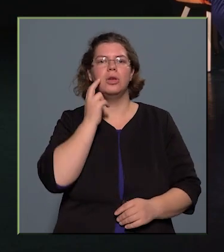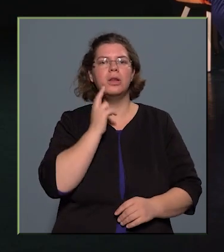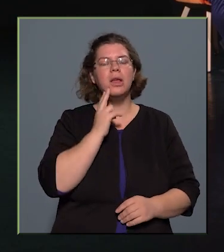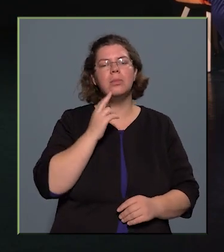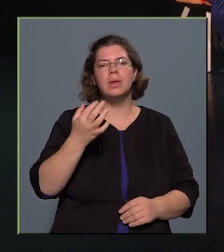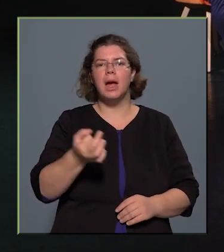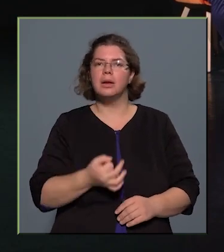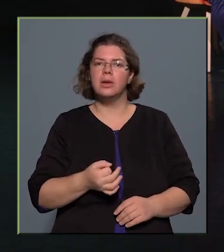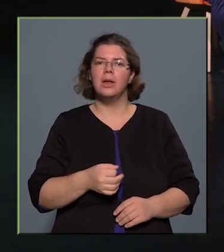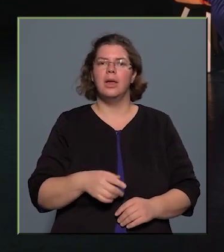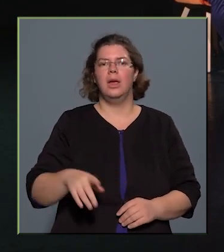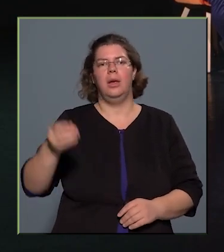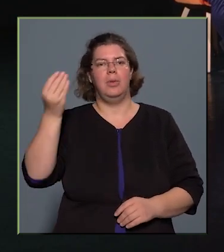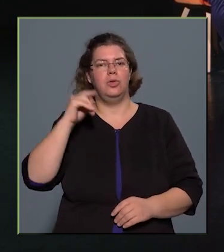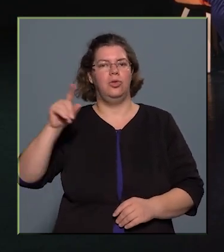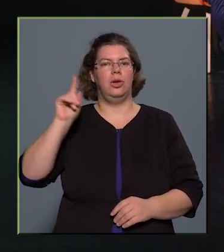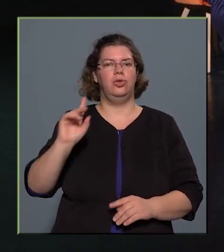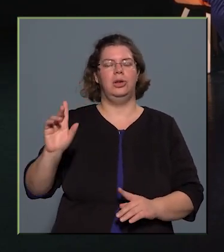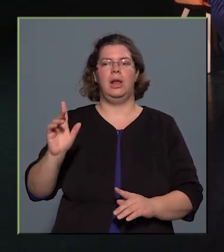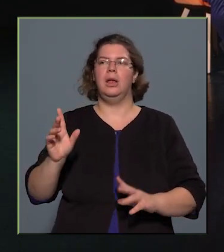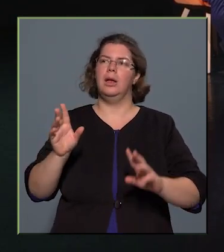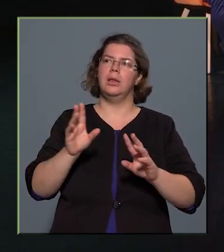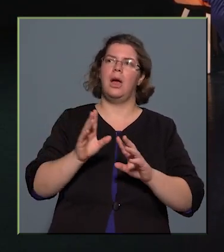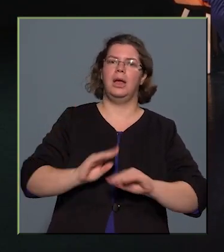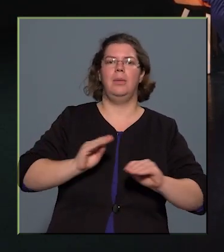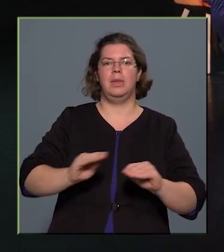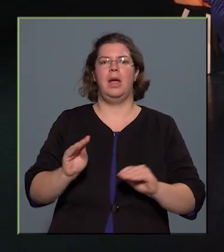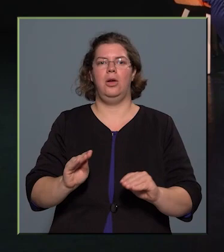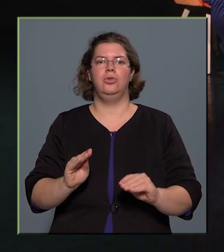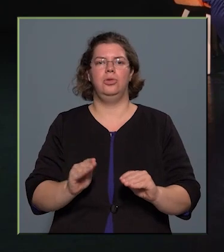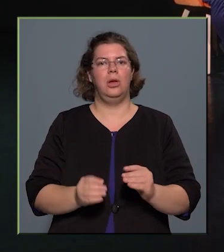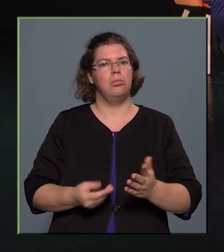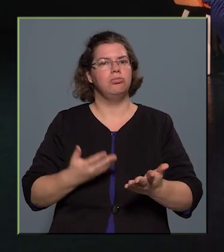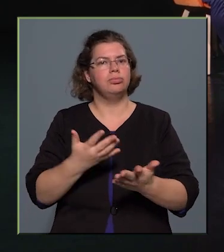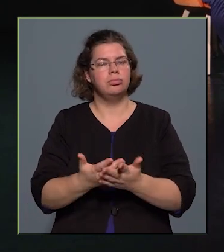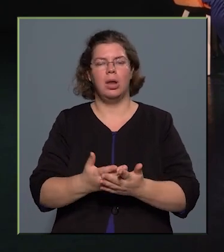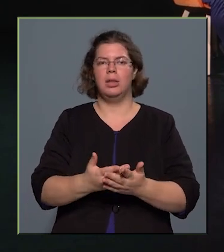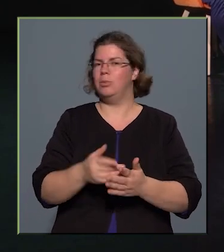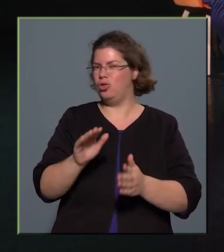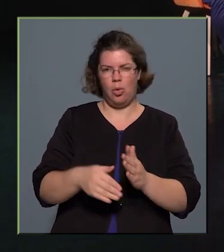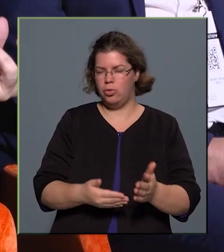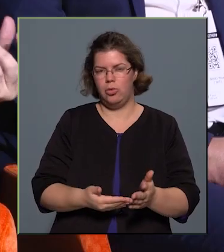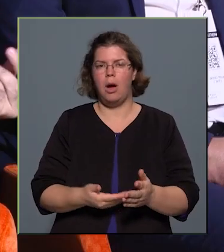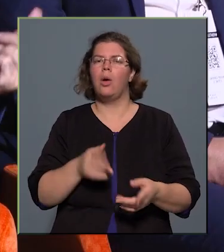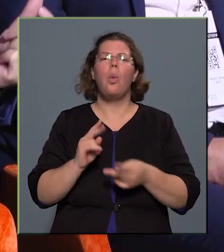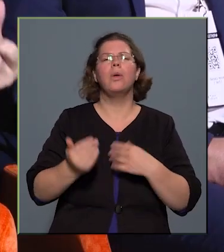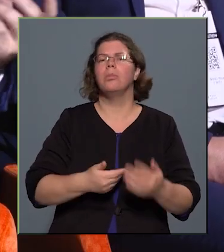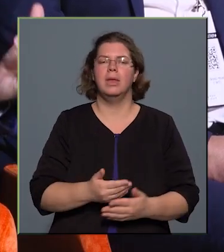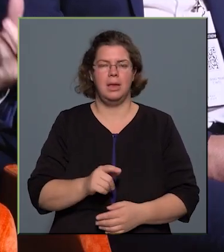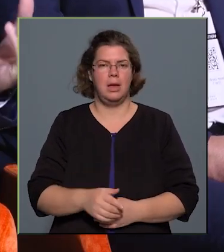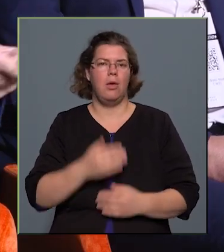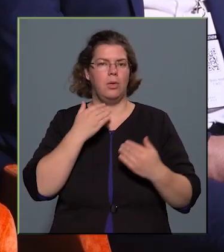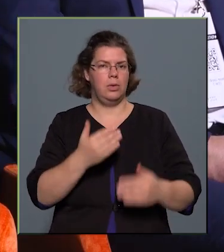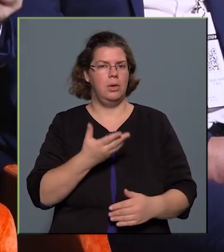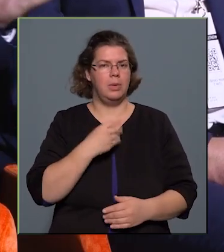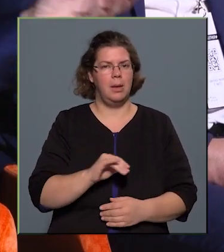részéről AI képzést helyez kilátásba, nem is olcsóak nagyon sokszor, szóval hogy megy ez? Igen, köszönöm szépen.